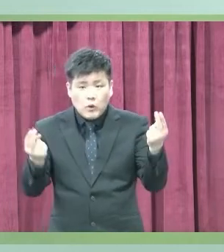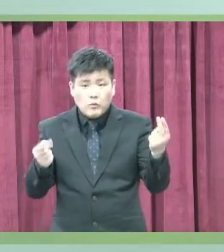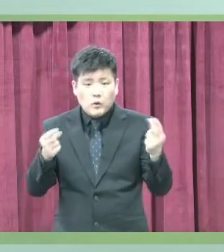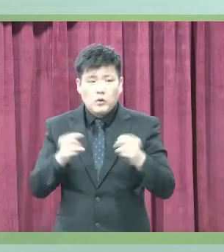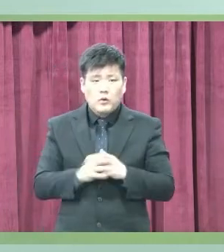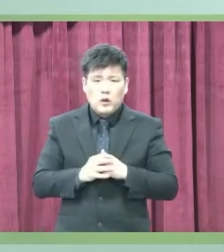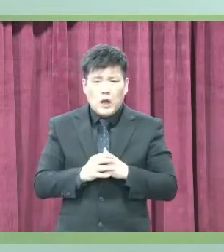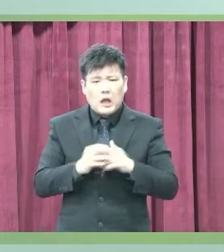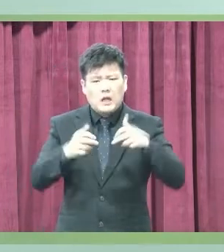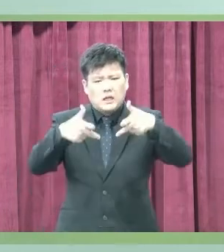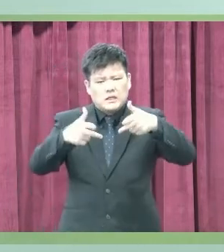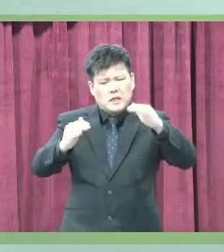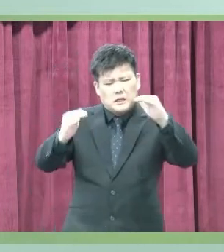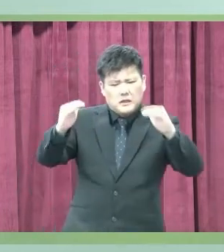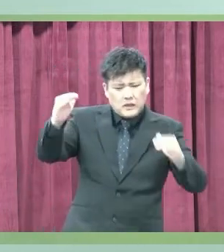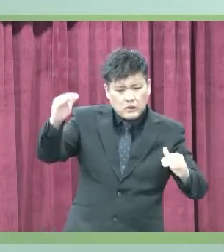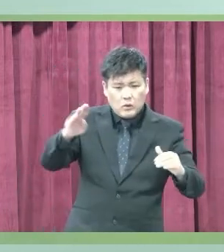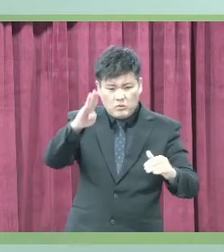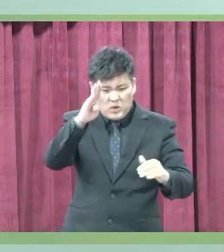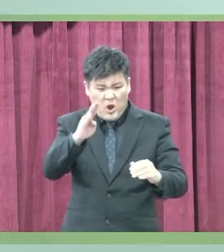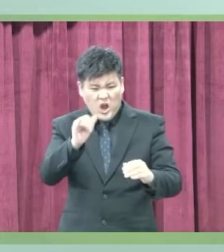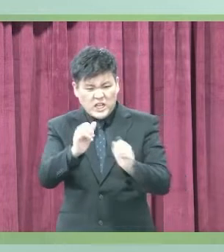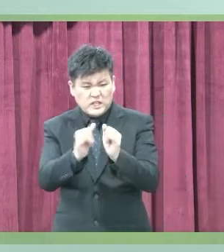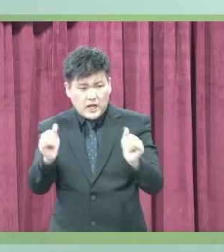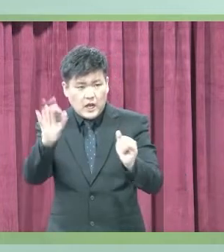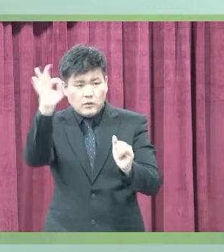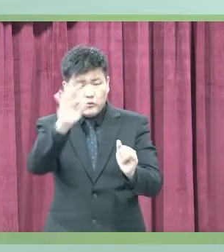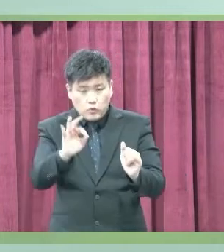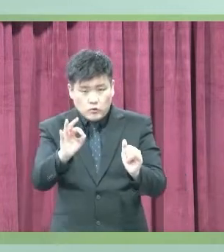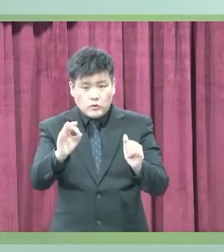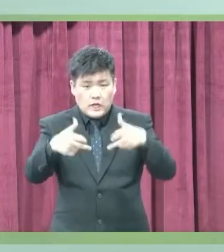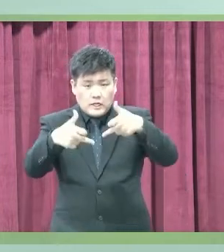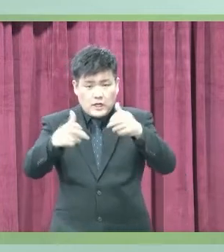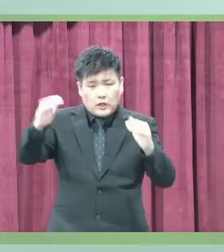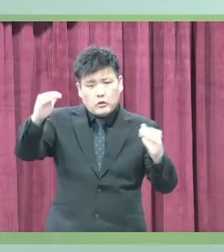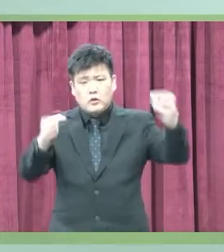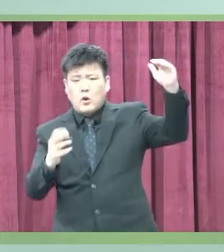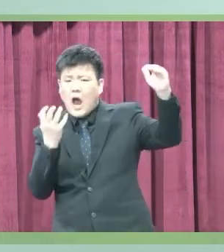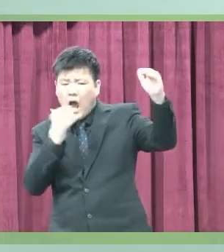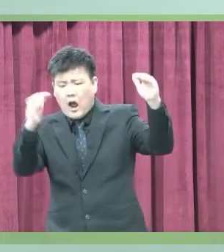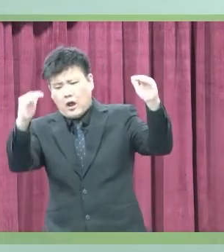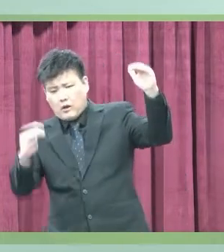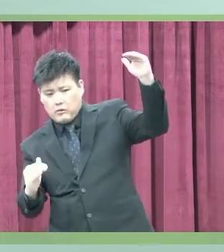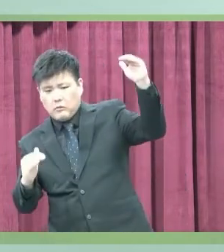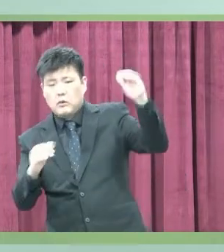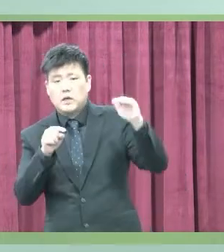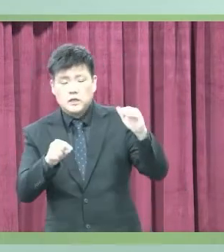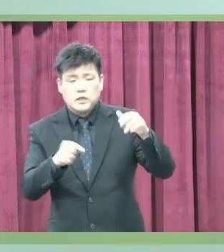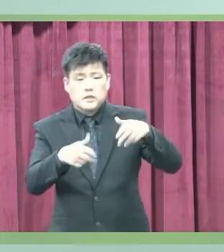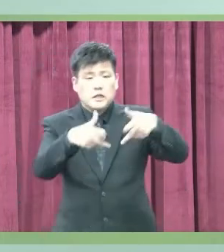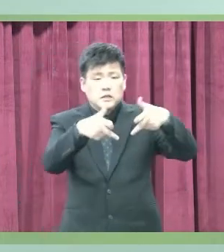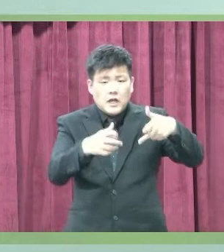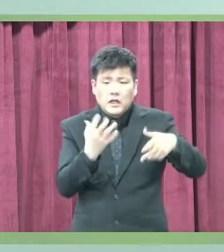비장애인에 비해 낮게 나타났고 유질환자의 비율은 훨씬 더 높게 나타나고 있습니다. 이는 장애인은 비장애인에